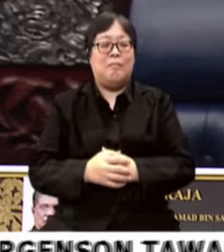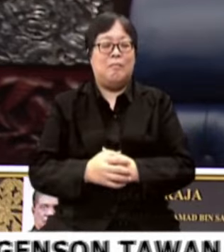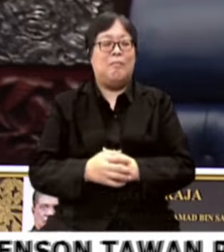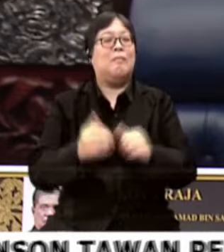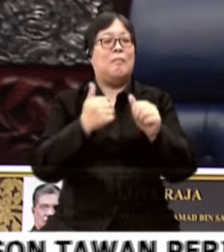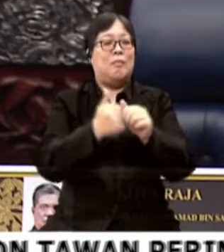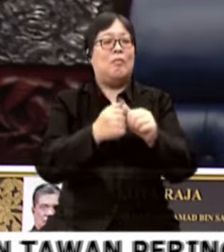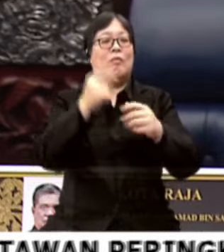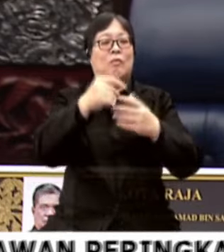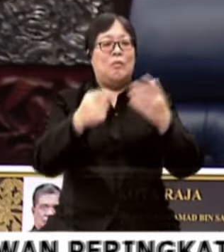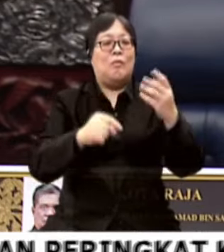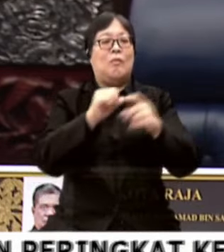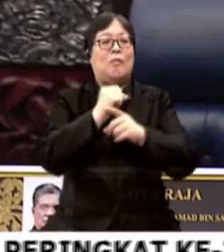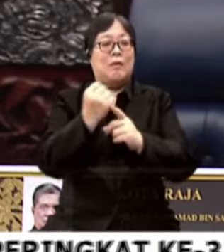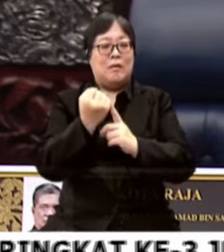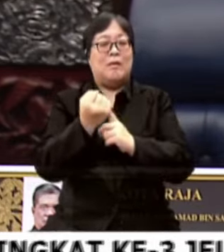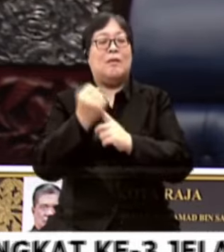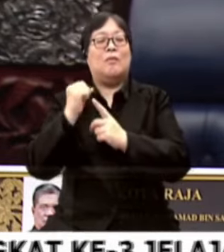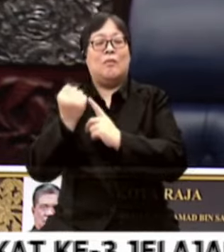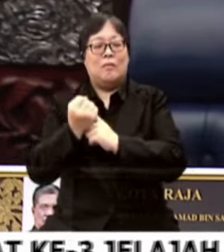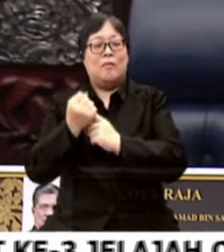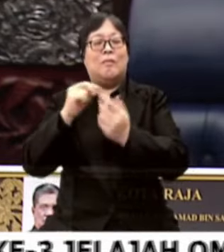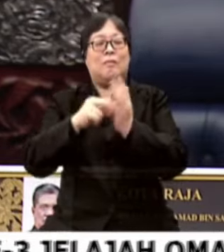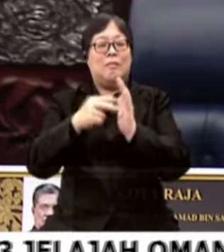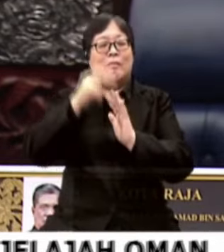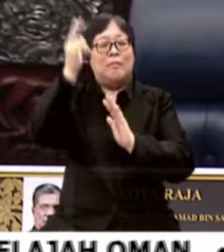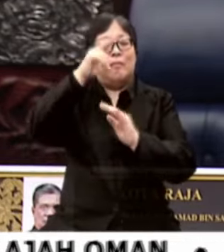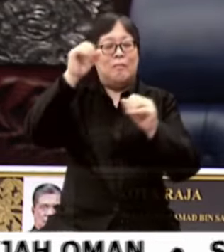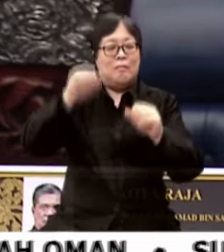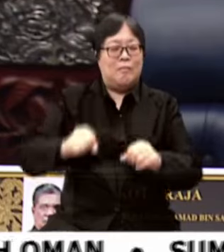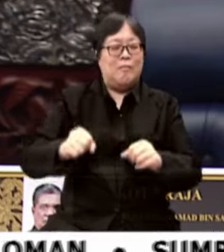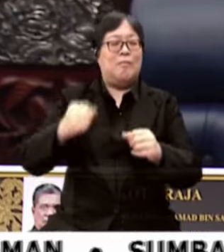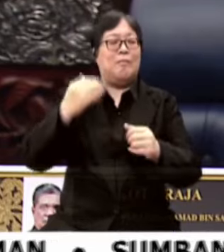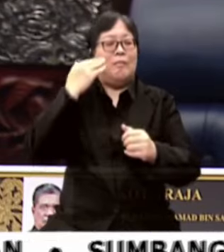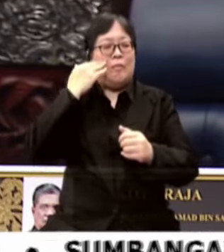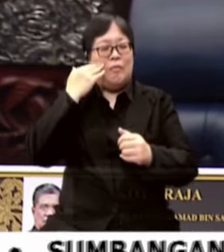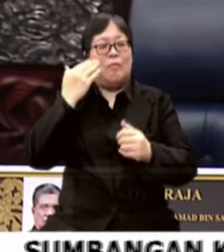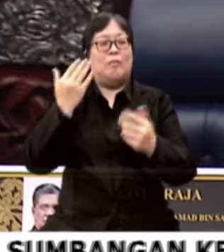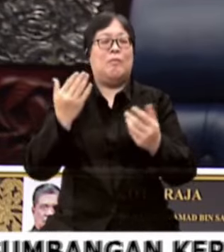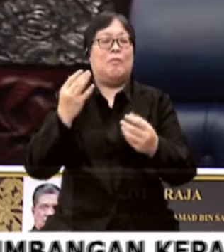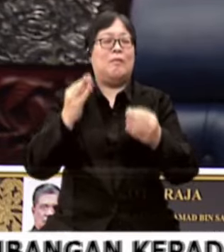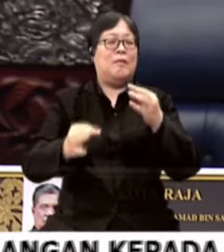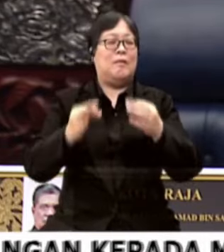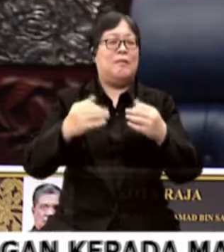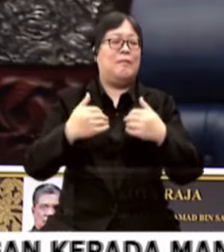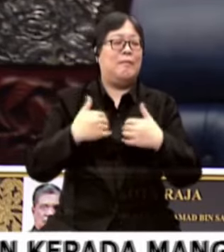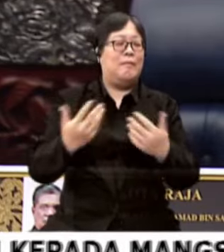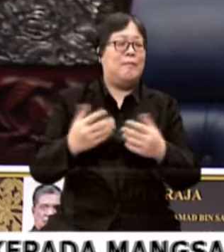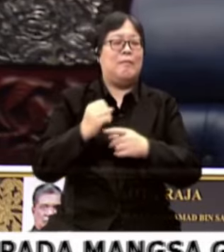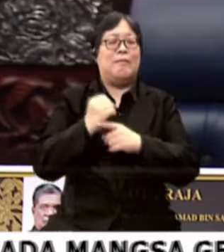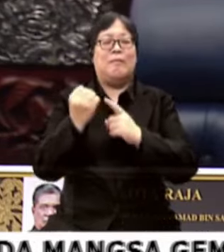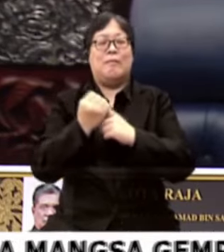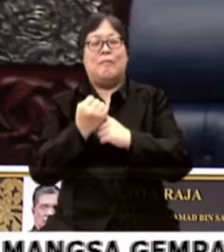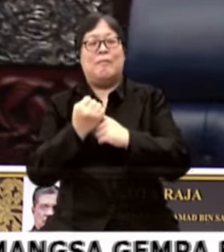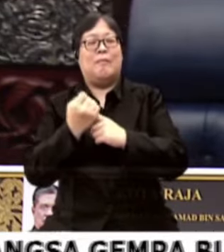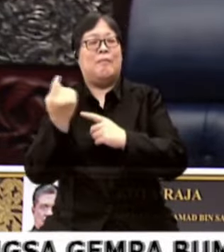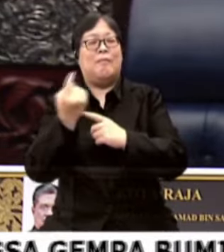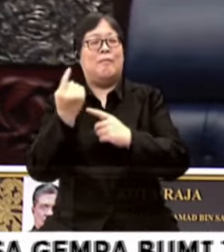keadaan begini ia membolehkan kerajaan mengambil kir kalau ada sesuatu situasi yang tertentu